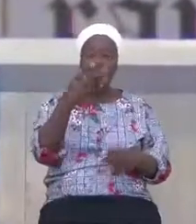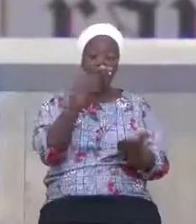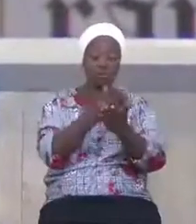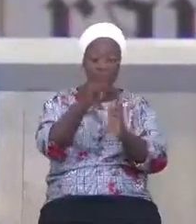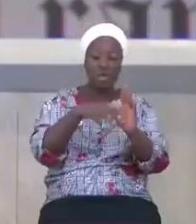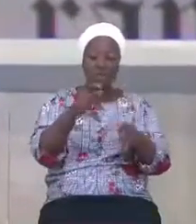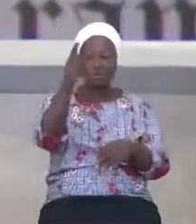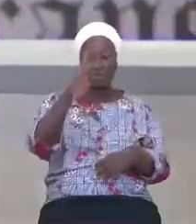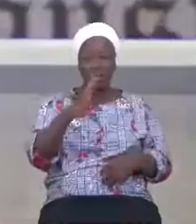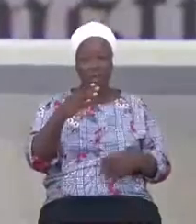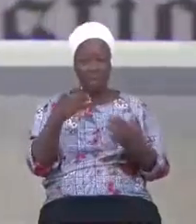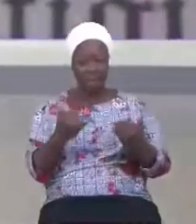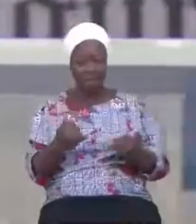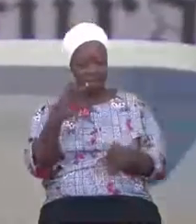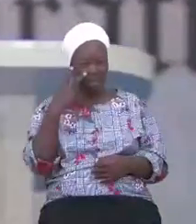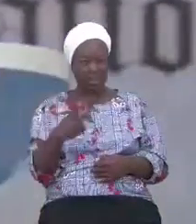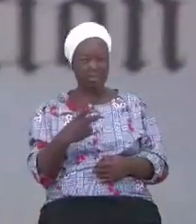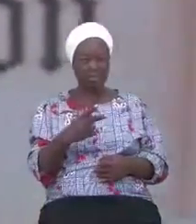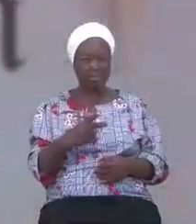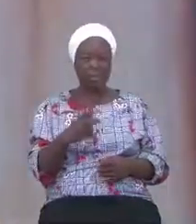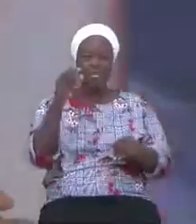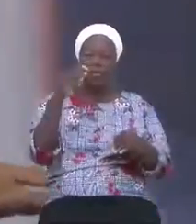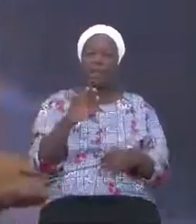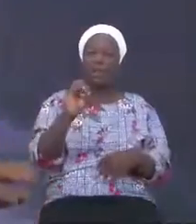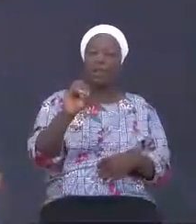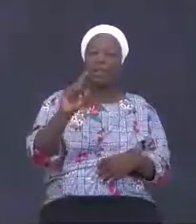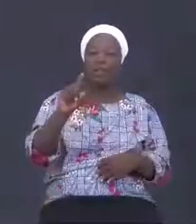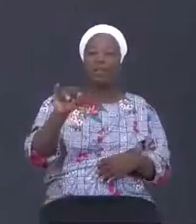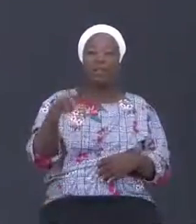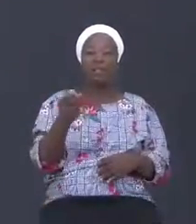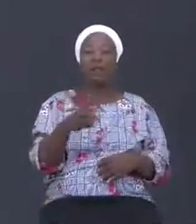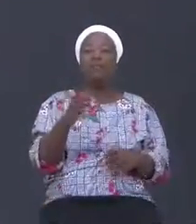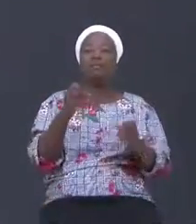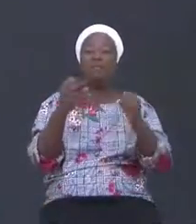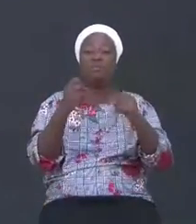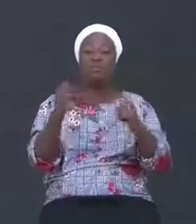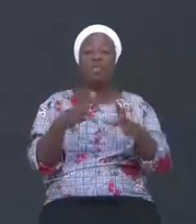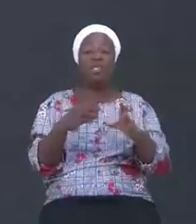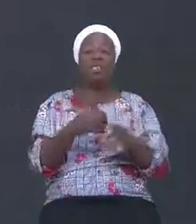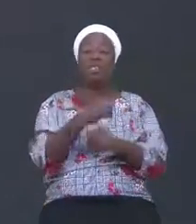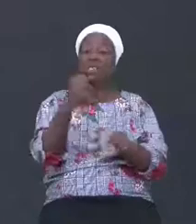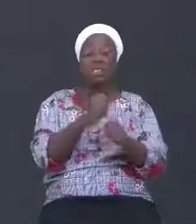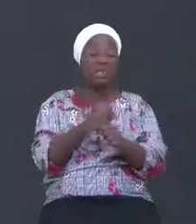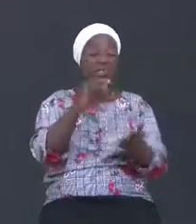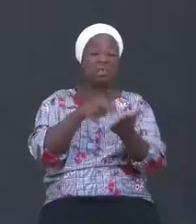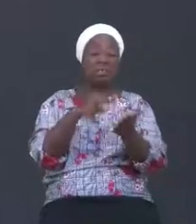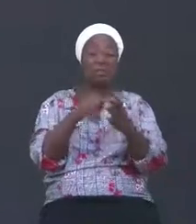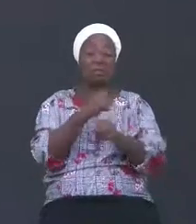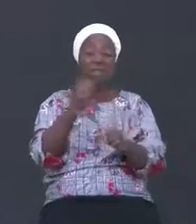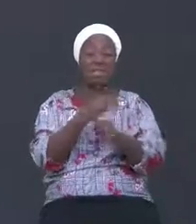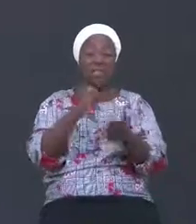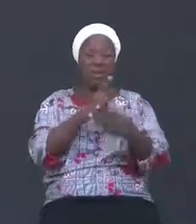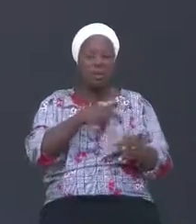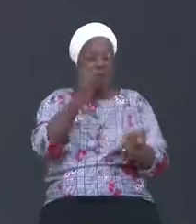Dieu. Maintenant, regardez, Élie, des milliers d'années, Dieu l'a gardé.